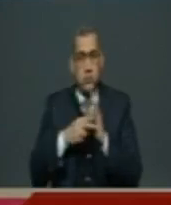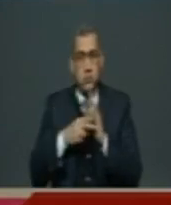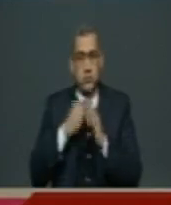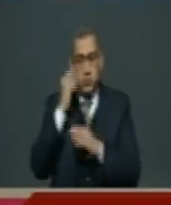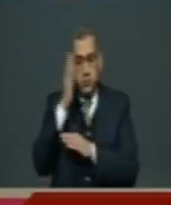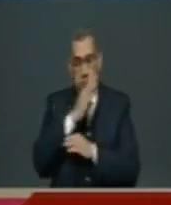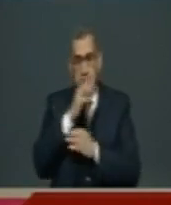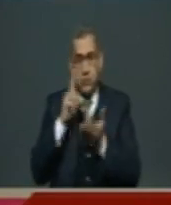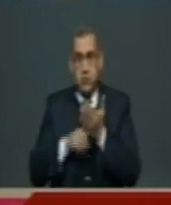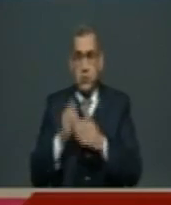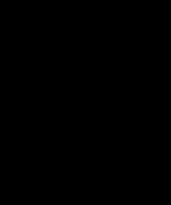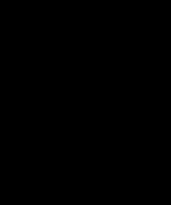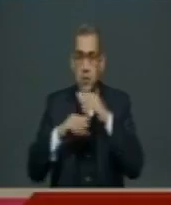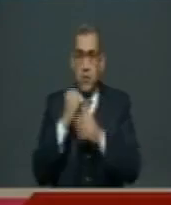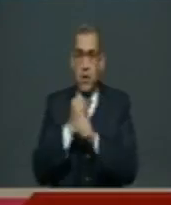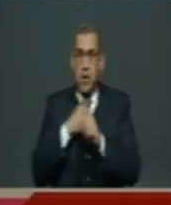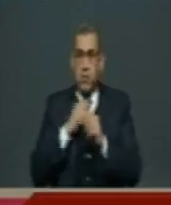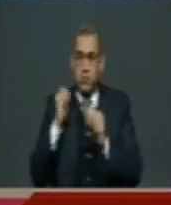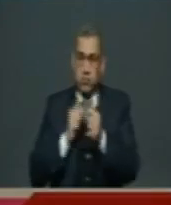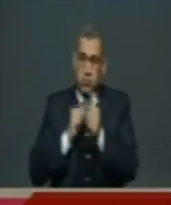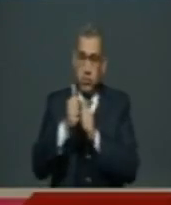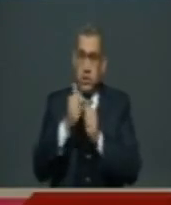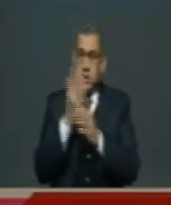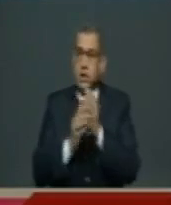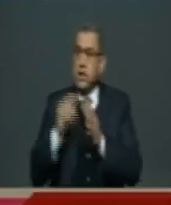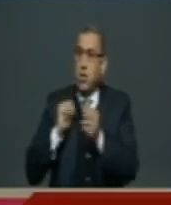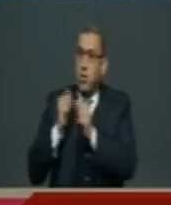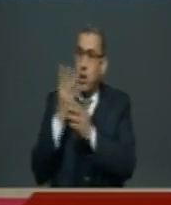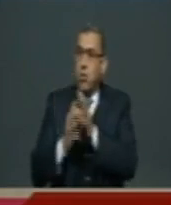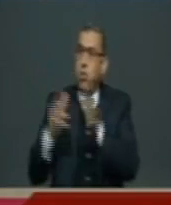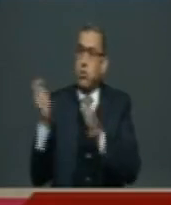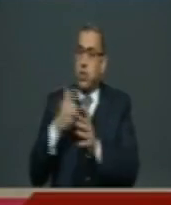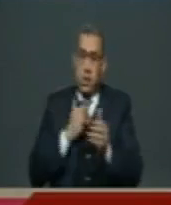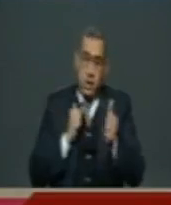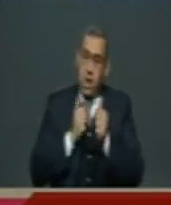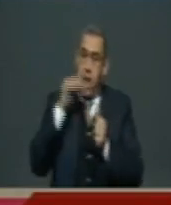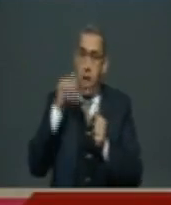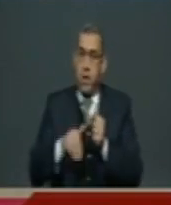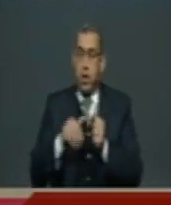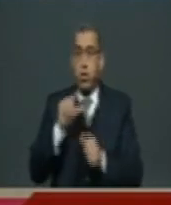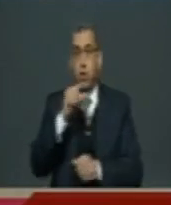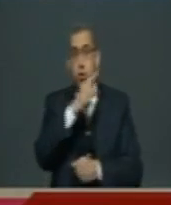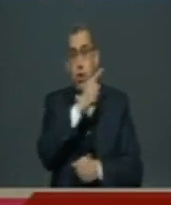وتنفذها تجابه بيها هذا النمو الكبير. يعني الدكتور علي بيقول احنا كنا